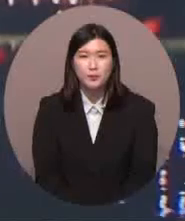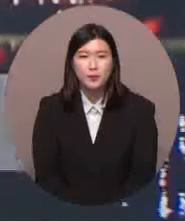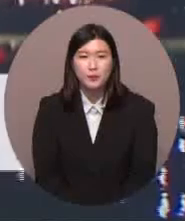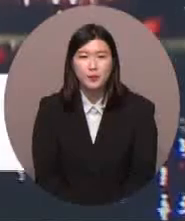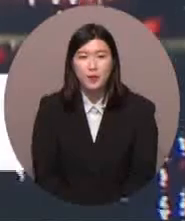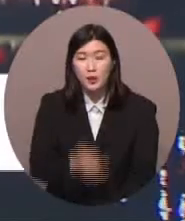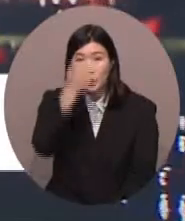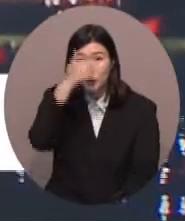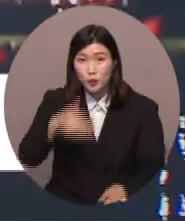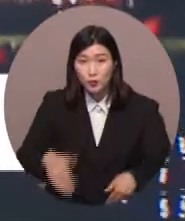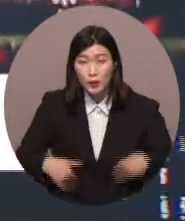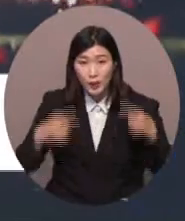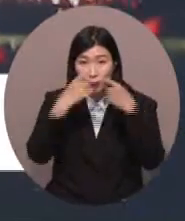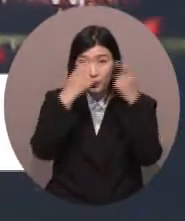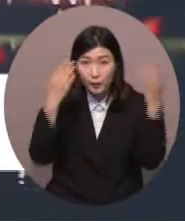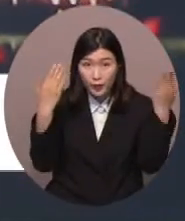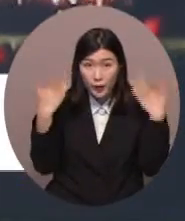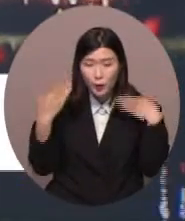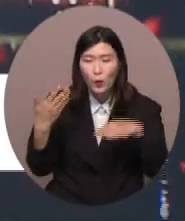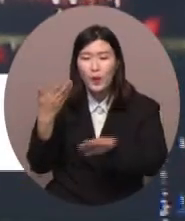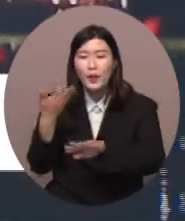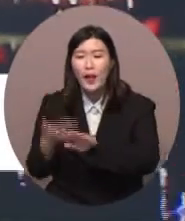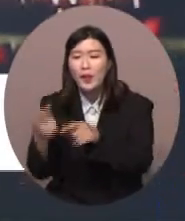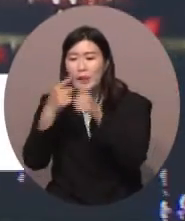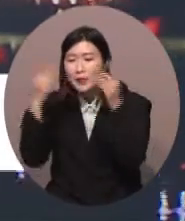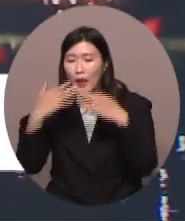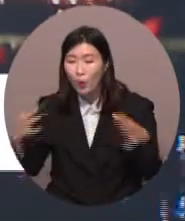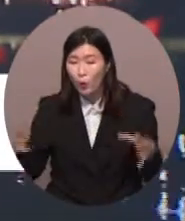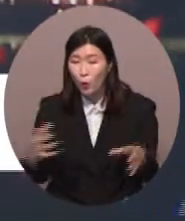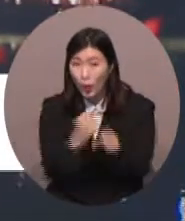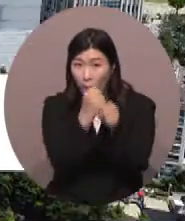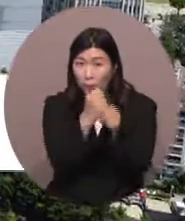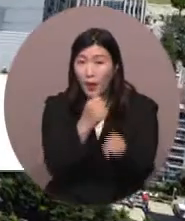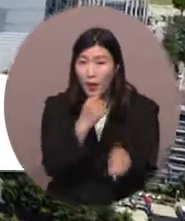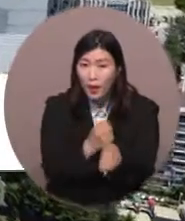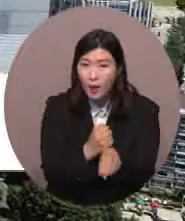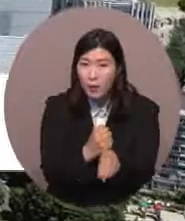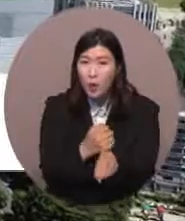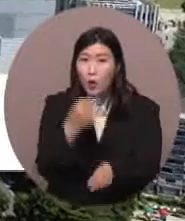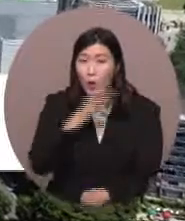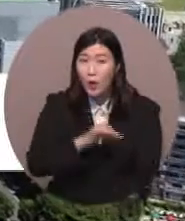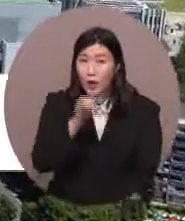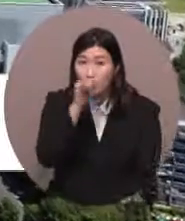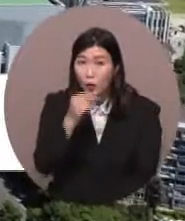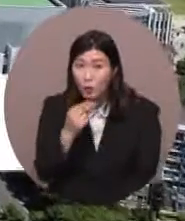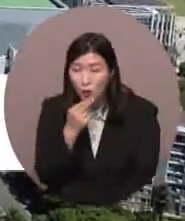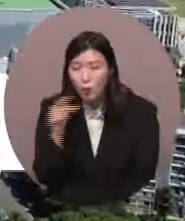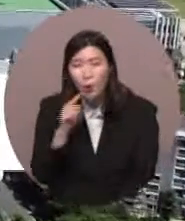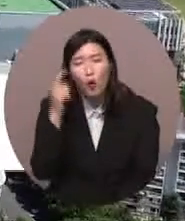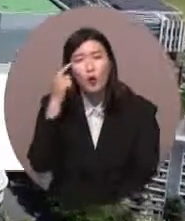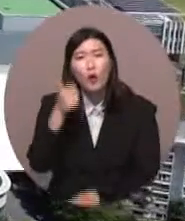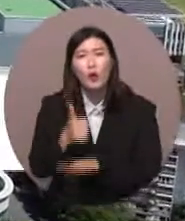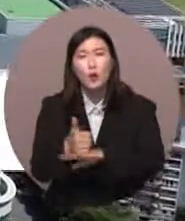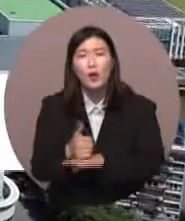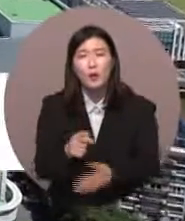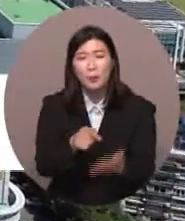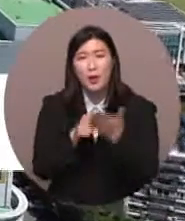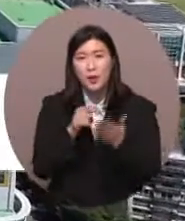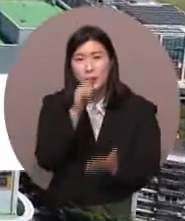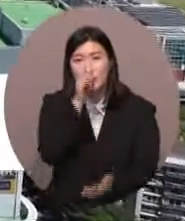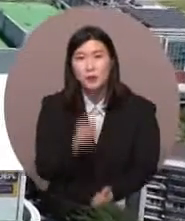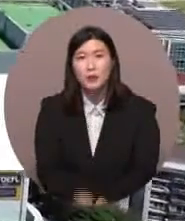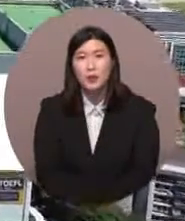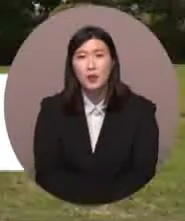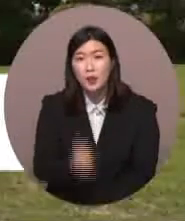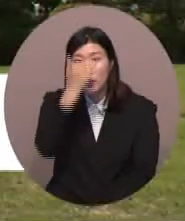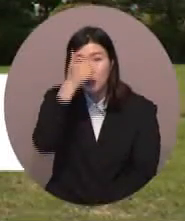충남대학교 가 다른 대학과 통합 씰 경쟁력을 강화할 수 있다는 연구결과가 나왔습니다 충남대 혁신방안